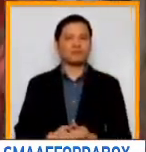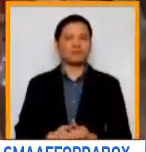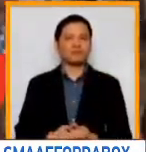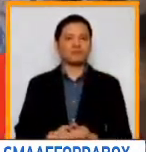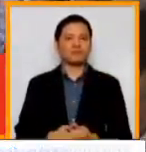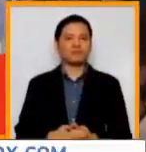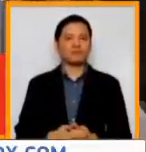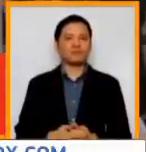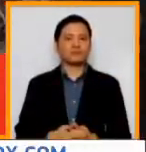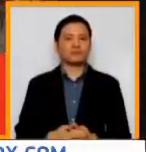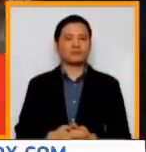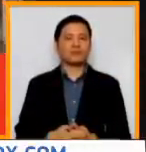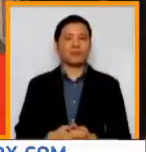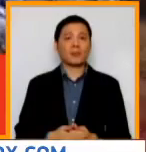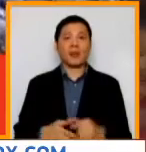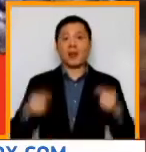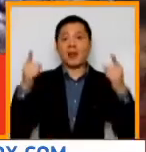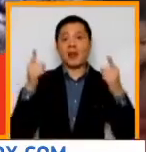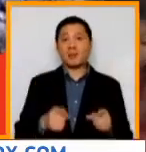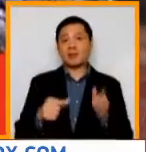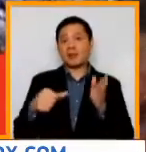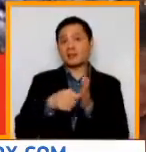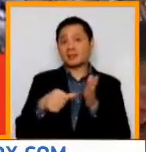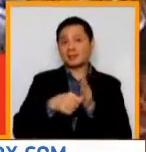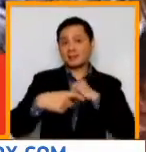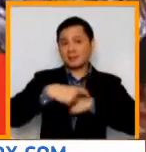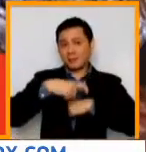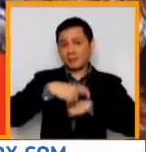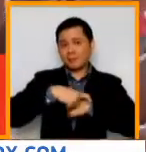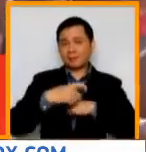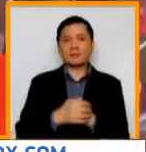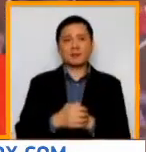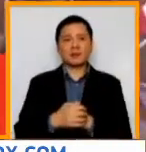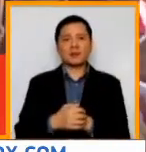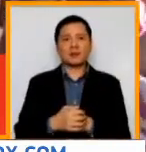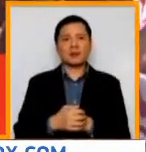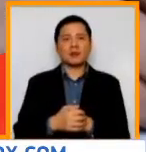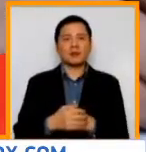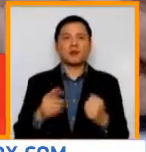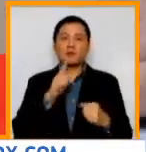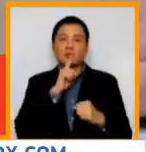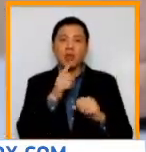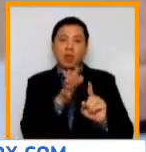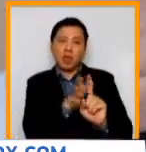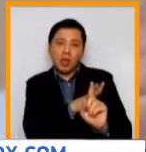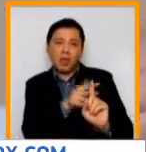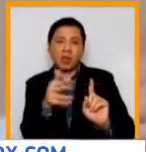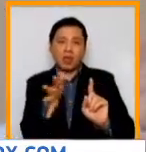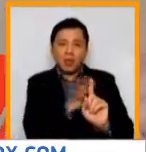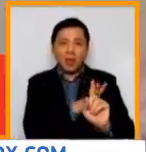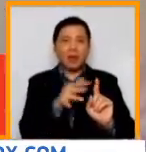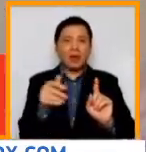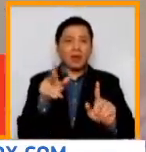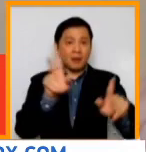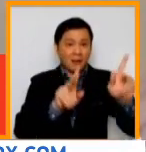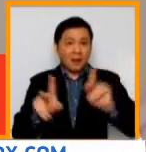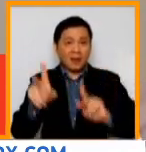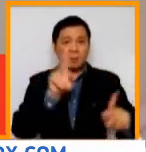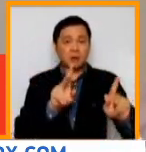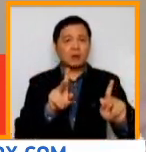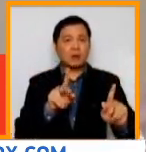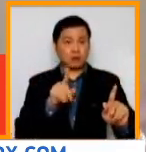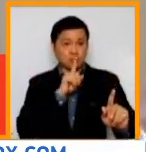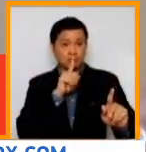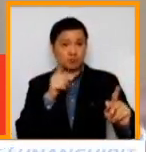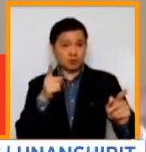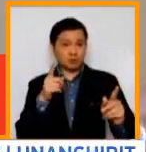Sa tuwing sasapit ang eleksyon, kahit nasa ligawan stage pa lang ang mga botante at kandidato, hindi maiwasan kung